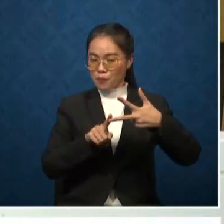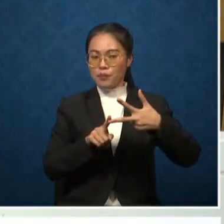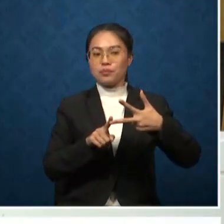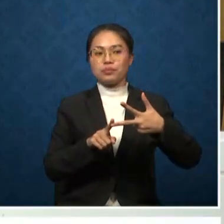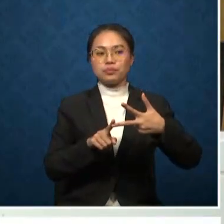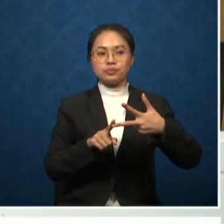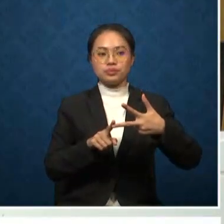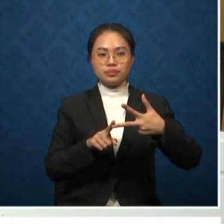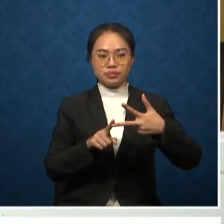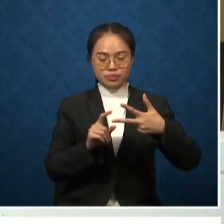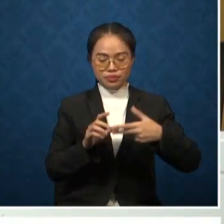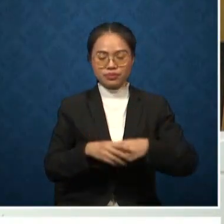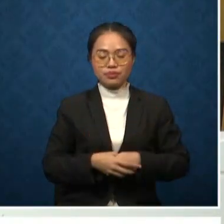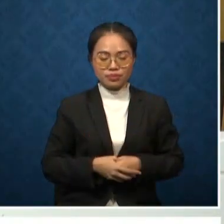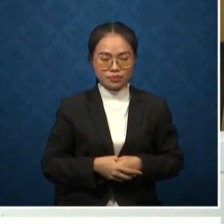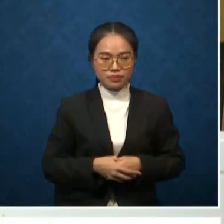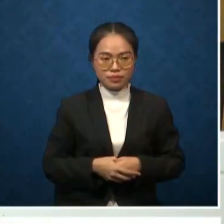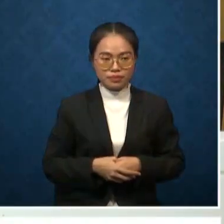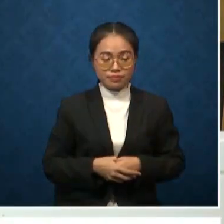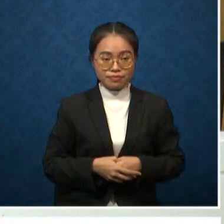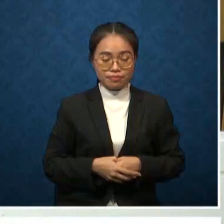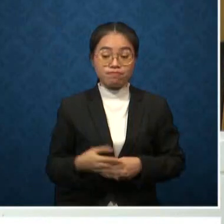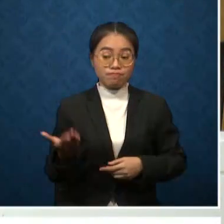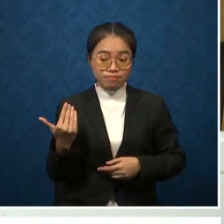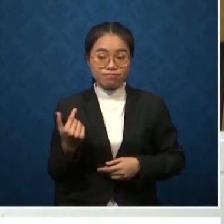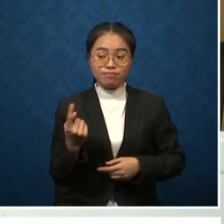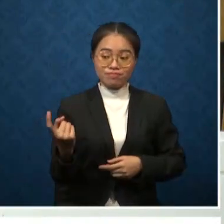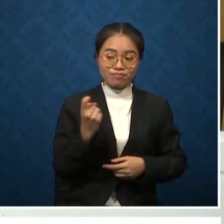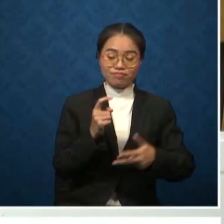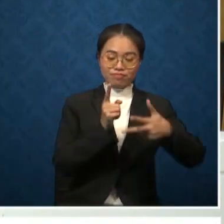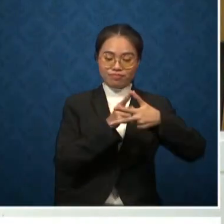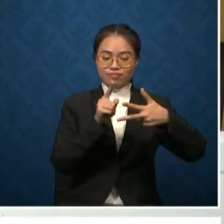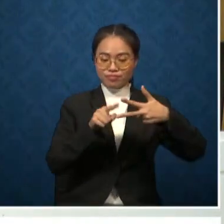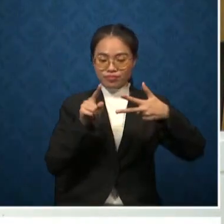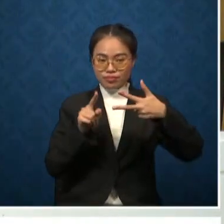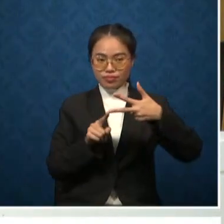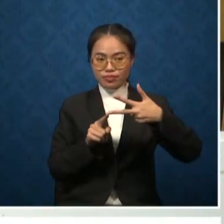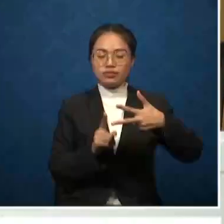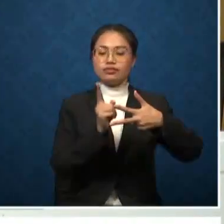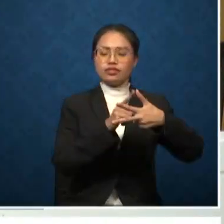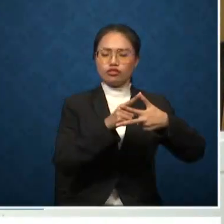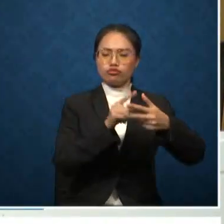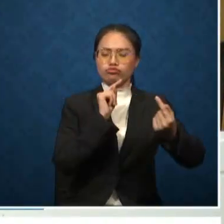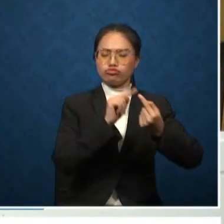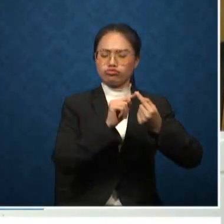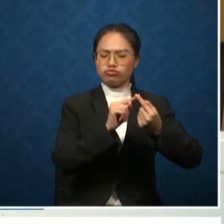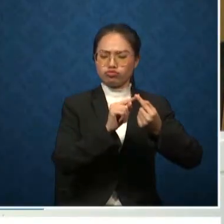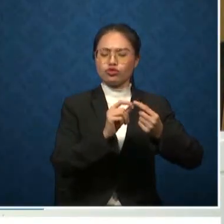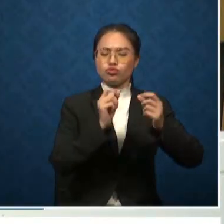ามท่านสถิตลิ่มพงพันธ์นะครับก็เรื่องของความตกลงที่เห็นชอบนี่นะครับจริงๆ